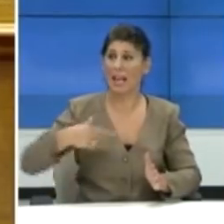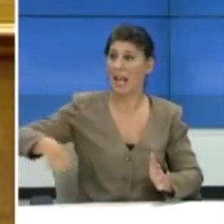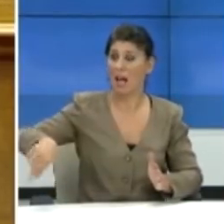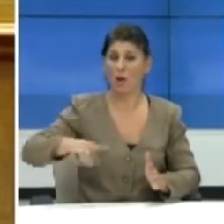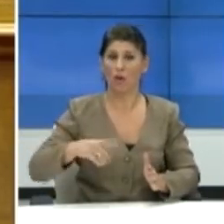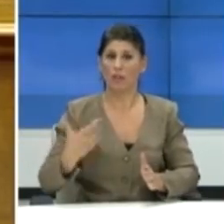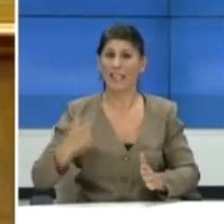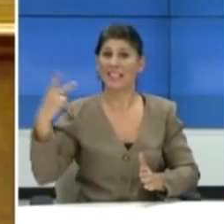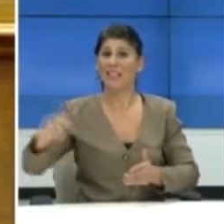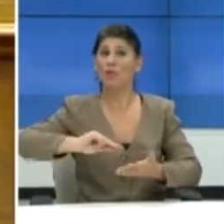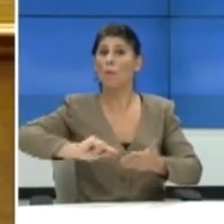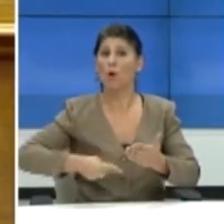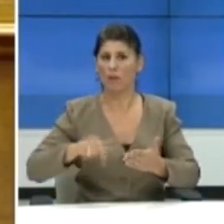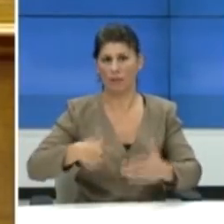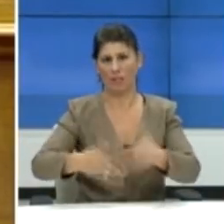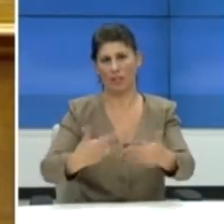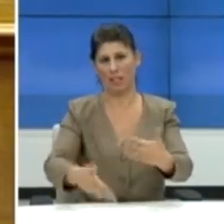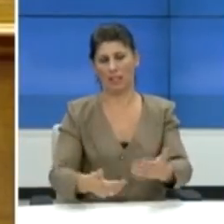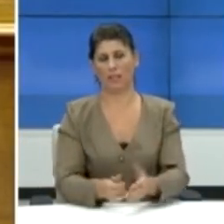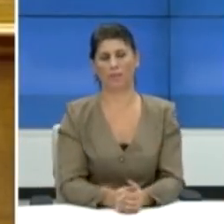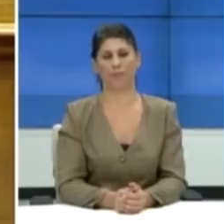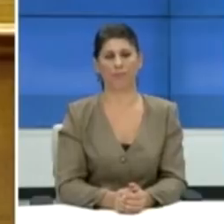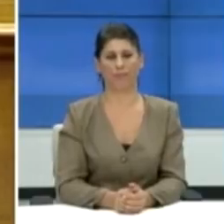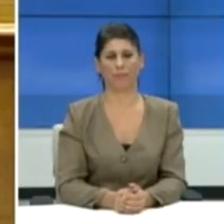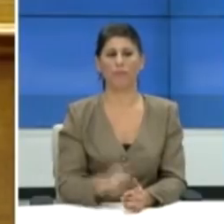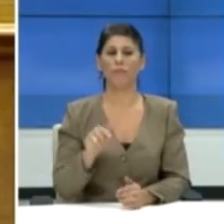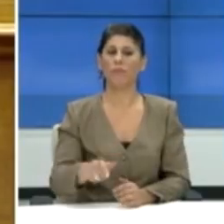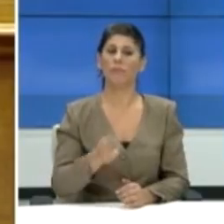βάλει τη δική του υπογραφή σε αυτές τις εξελίξεις. Και αυτό